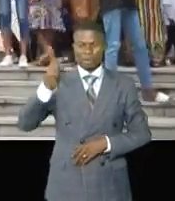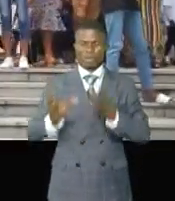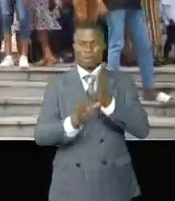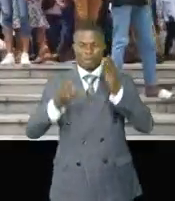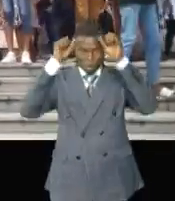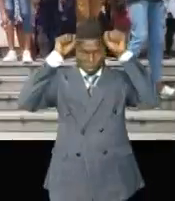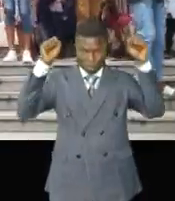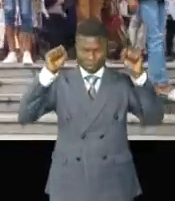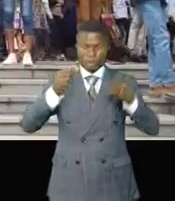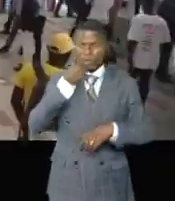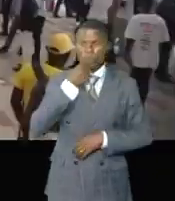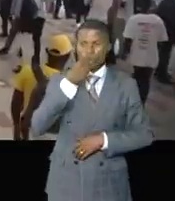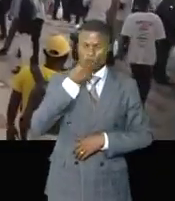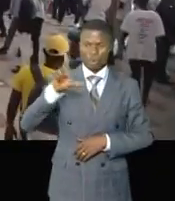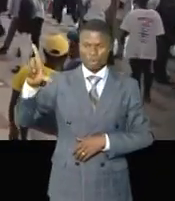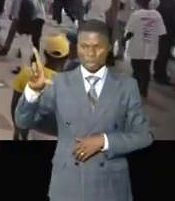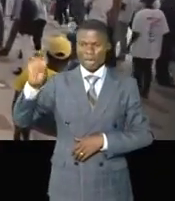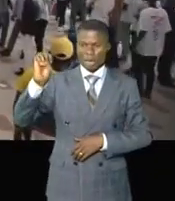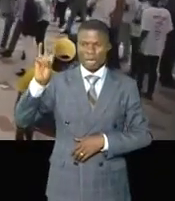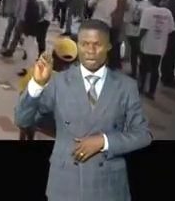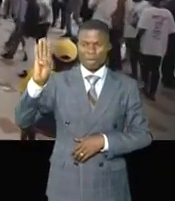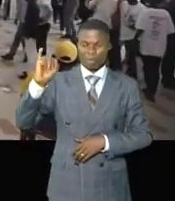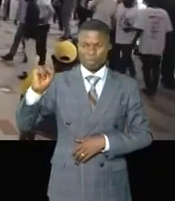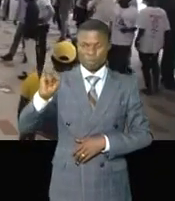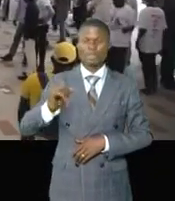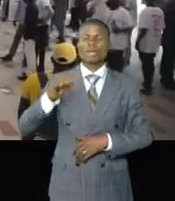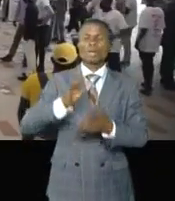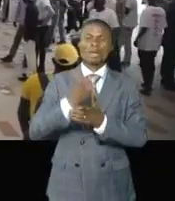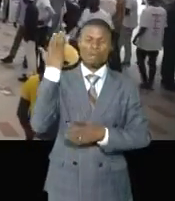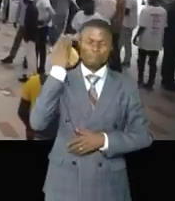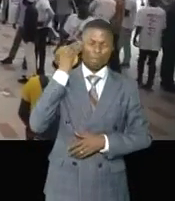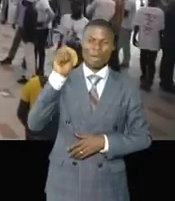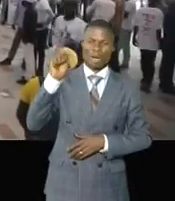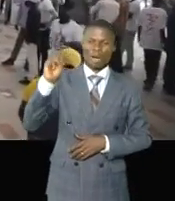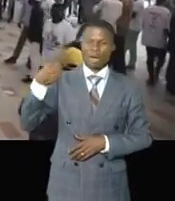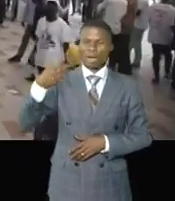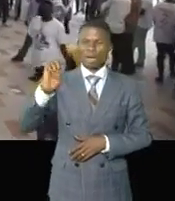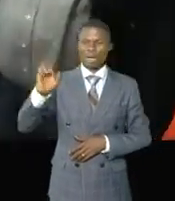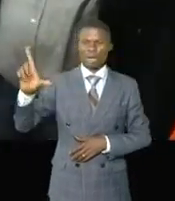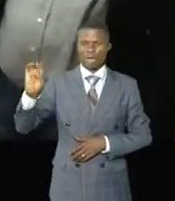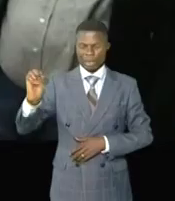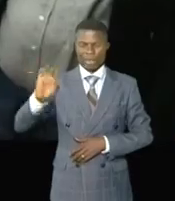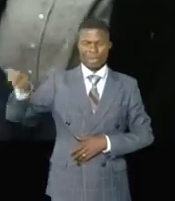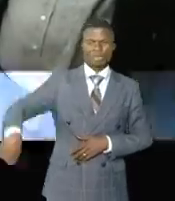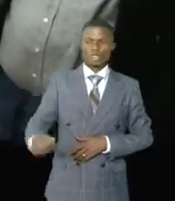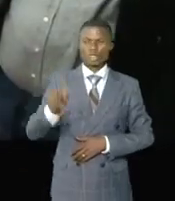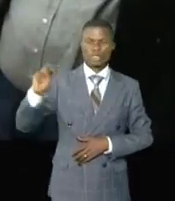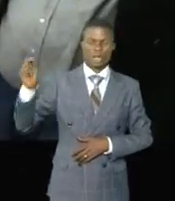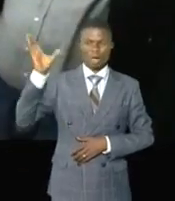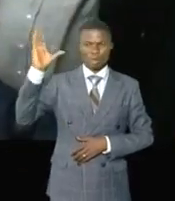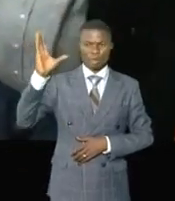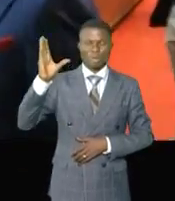vice-président, Joseph Lembi Lubula, Angèle Tabou Mukuza, questeur et son adjoint, Jean-Pierre Kenefou